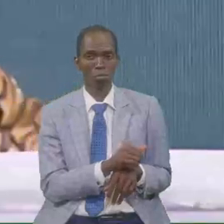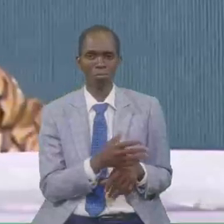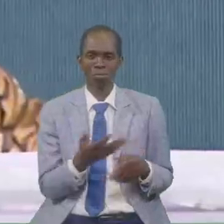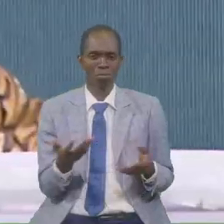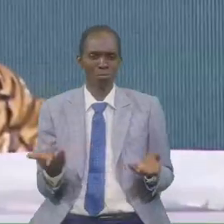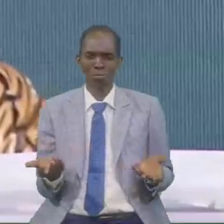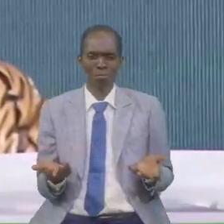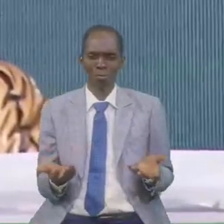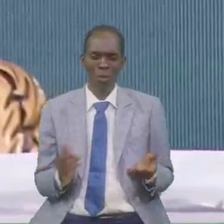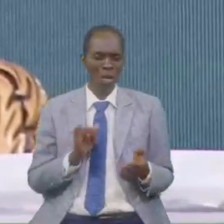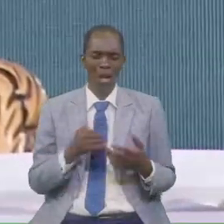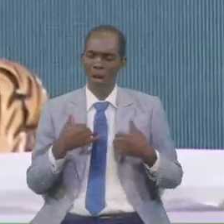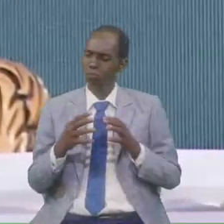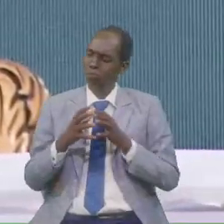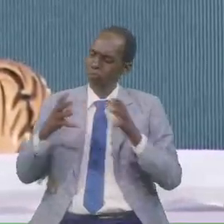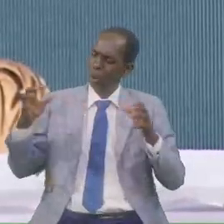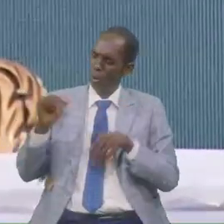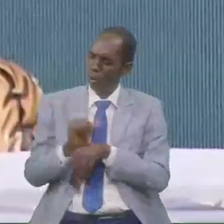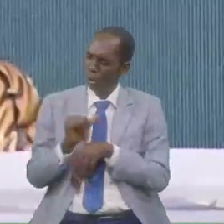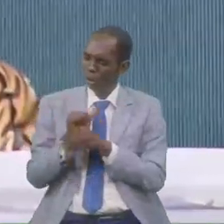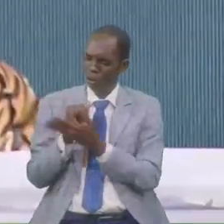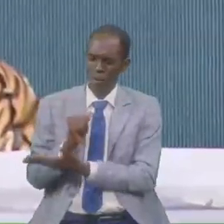Ah, ce n'est pas beaucoup. J'ai déjà beaucoup à faire.